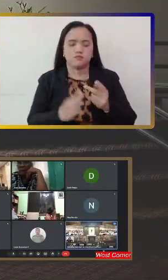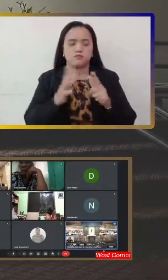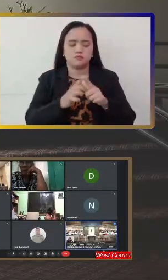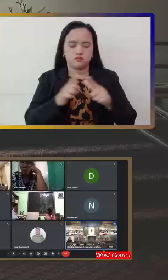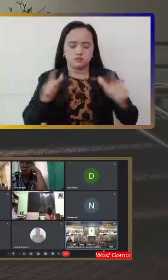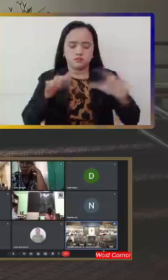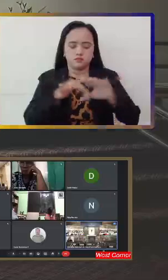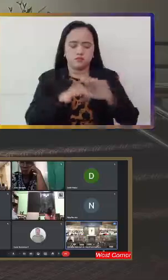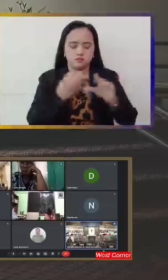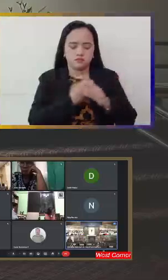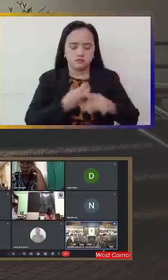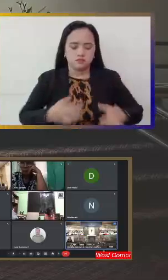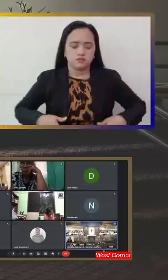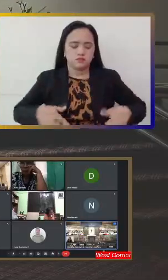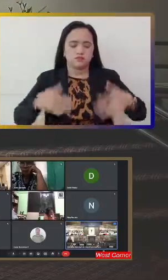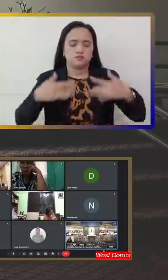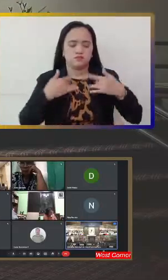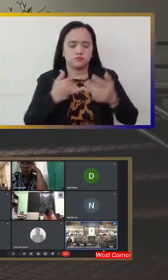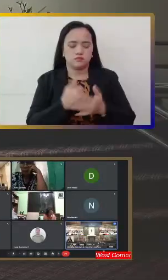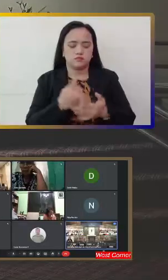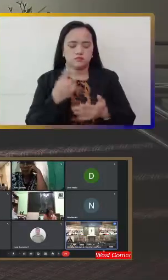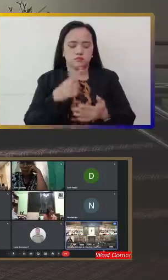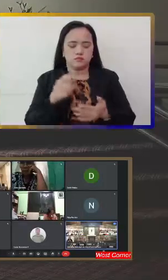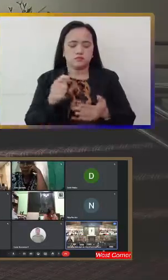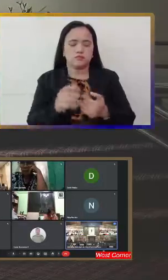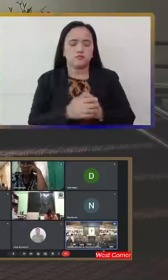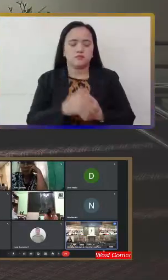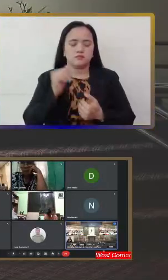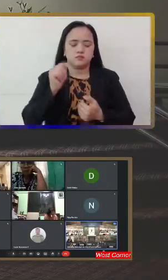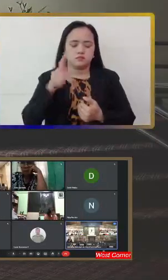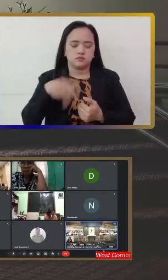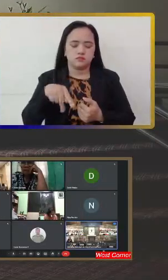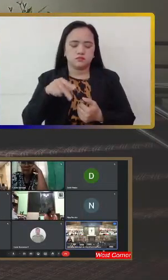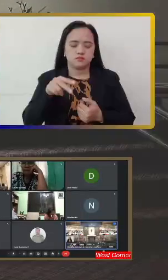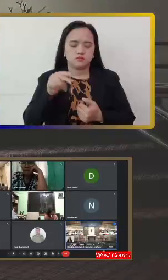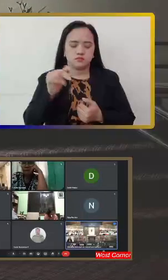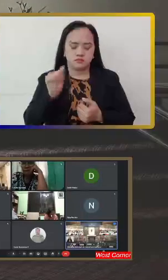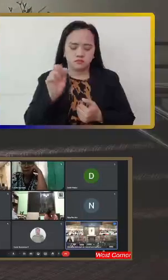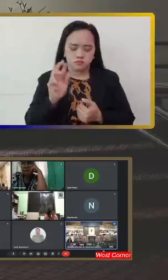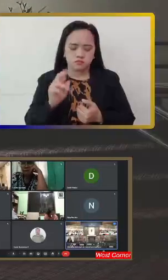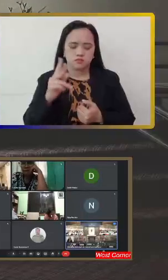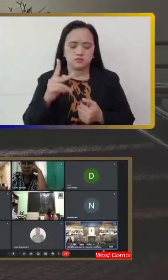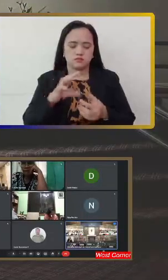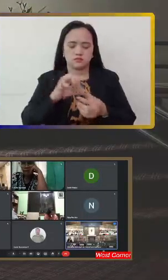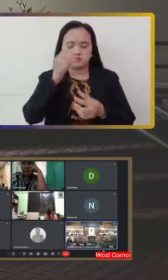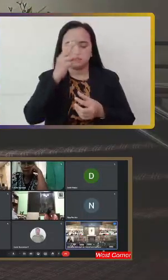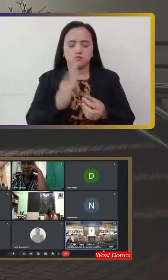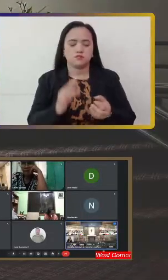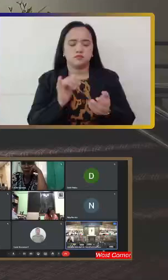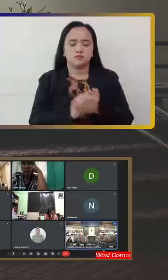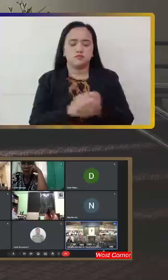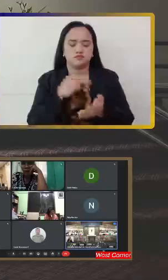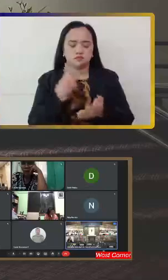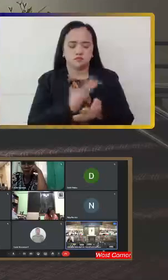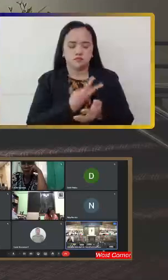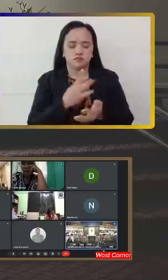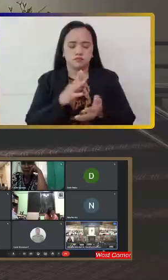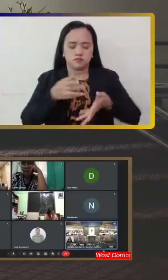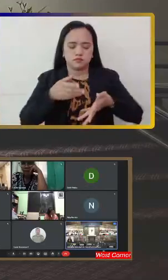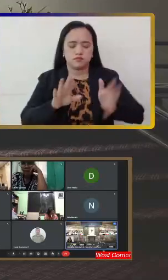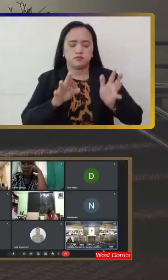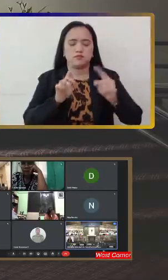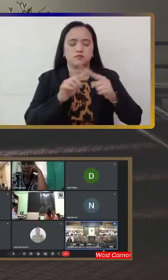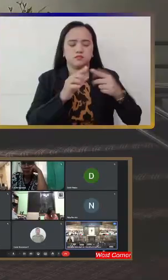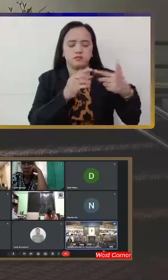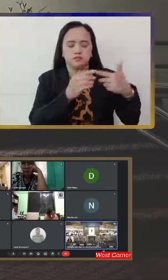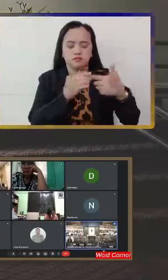is the Ark of Covenant, the Ark of God, that we are allowing to guide us, O